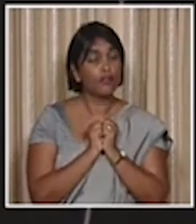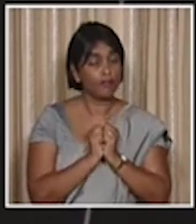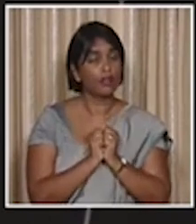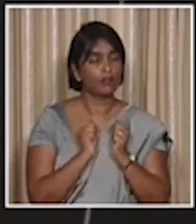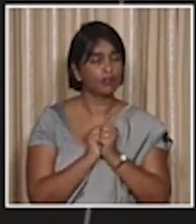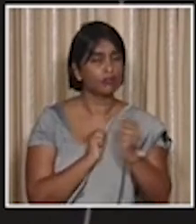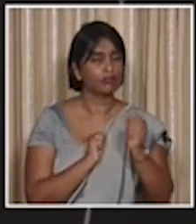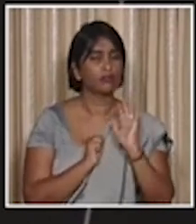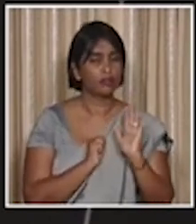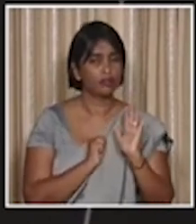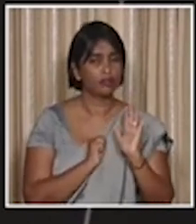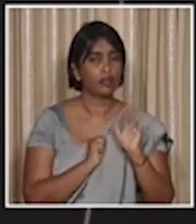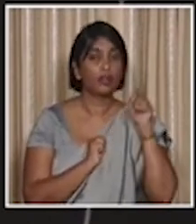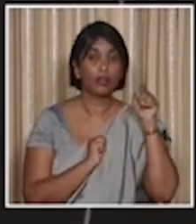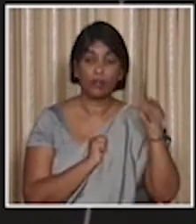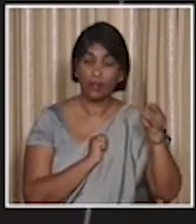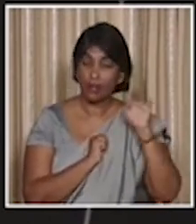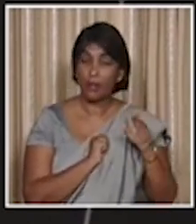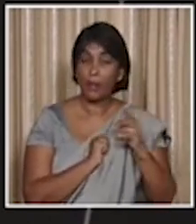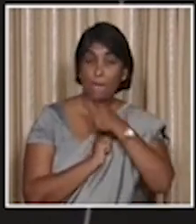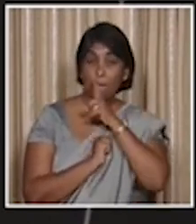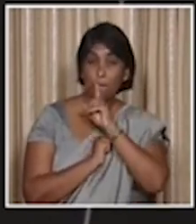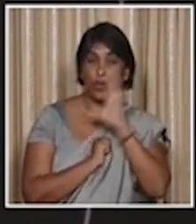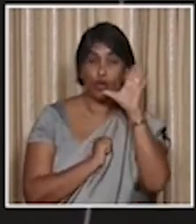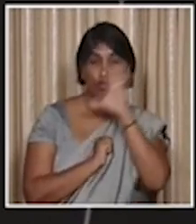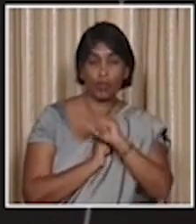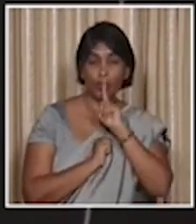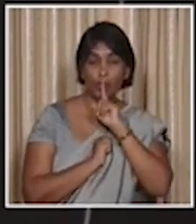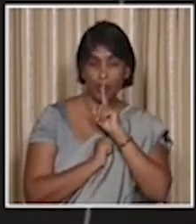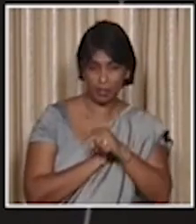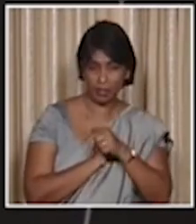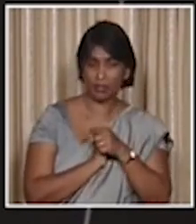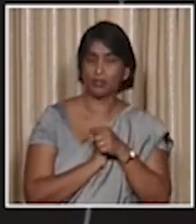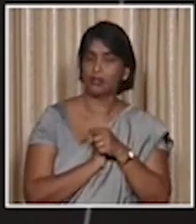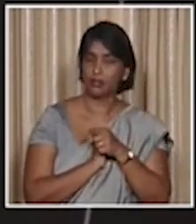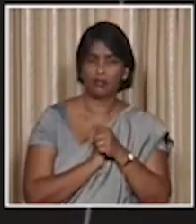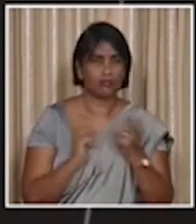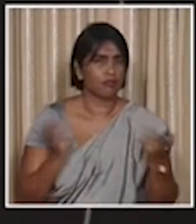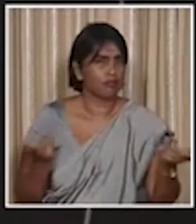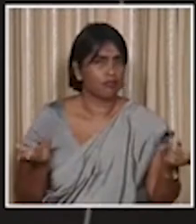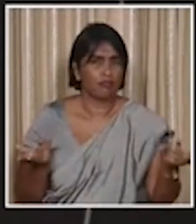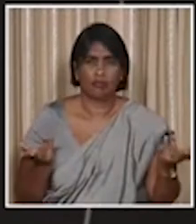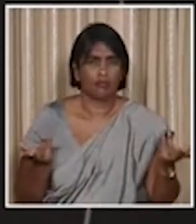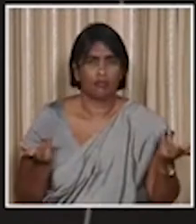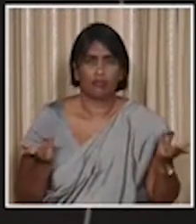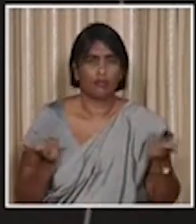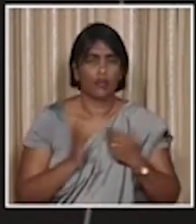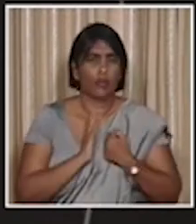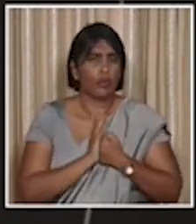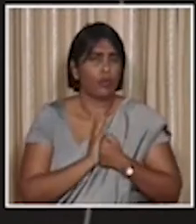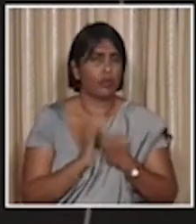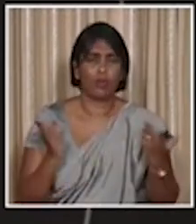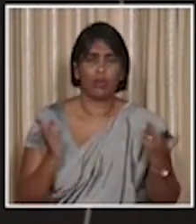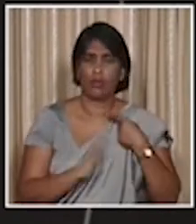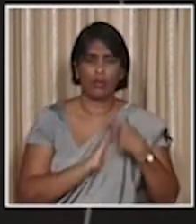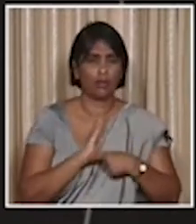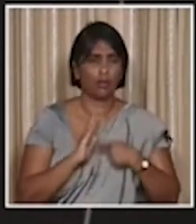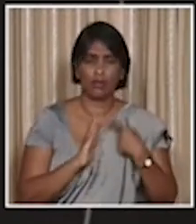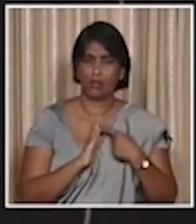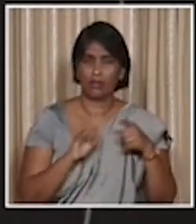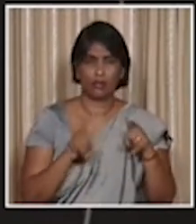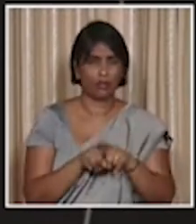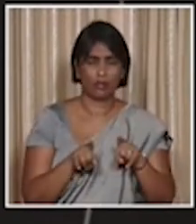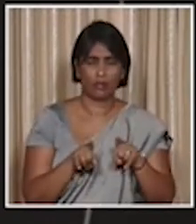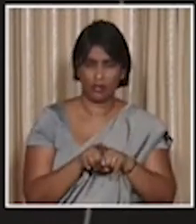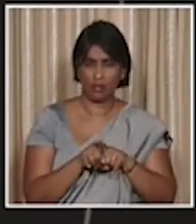යුතුයි. ඒගොල්ලන්ට ඒ බැනවැදින අසභ්‍ය වචන මොකද්ද මේ තියෙන මොකද්ද ගරුත්වය මේ රටේ? හොනරබල් මෙම්බර්